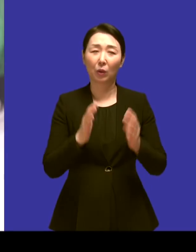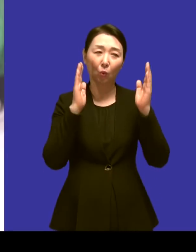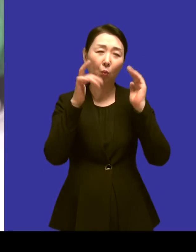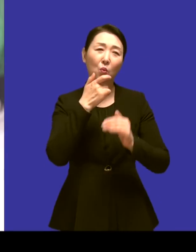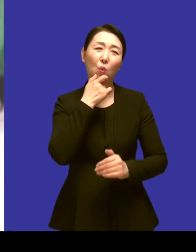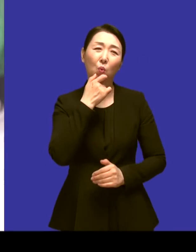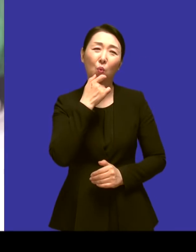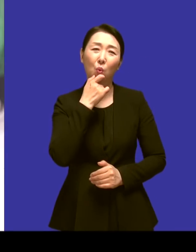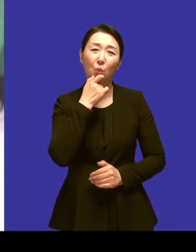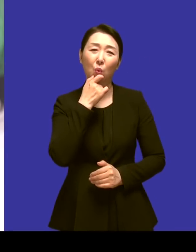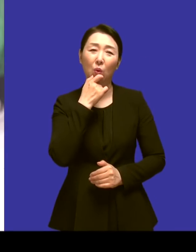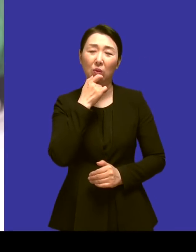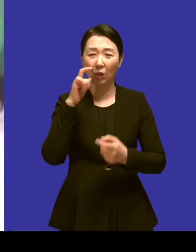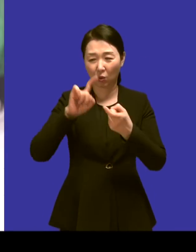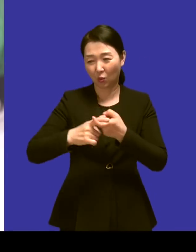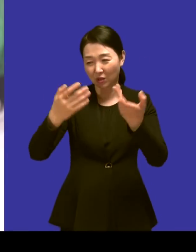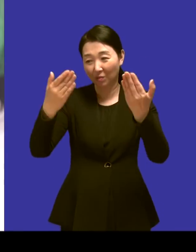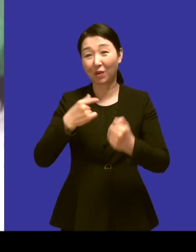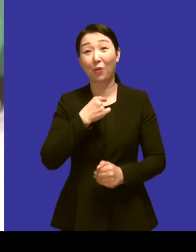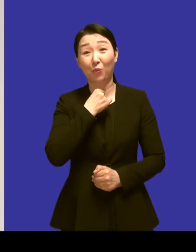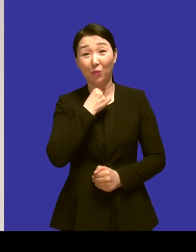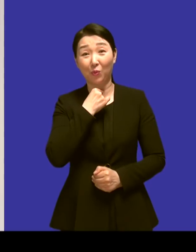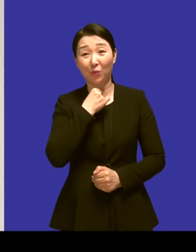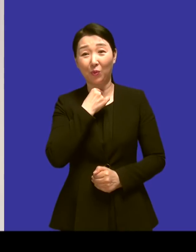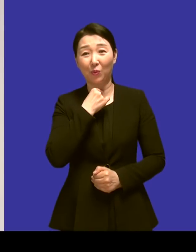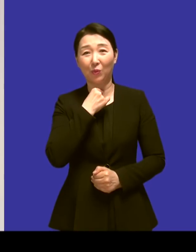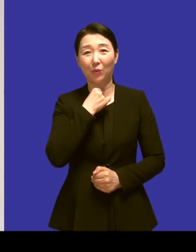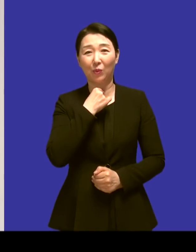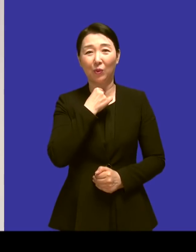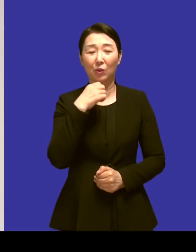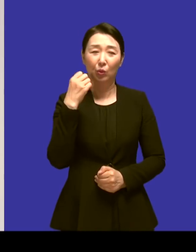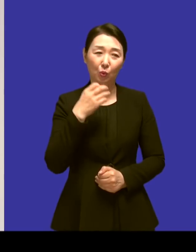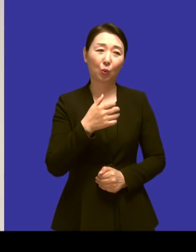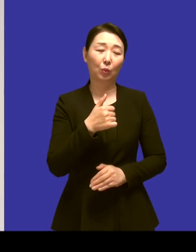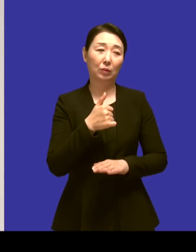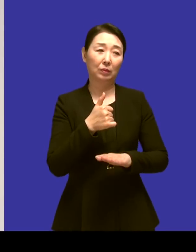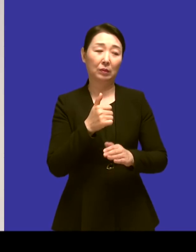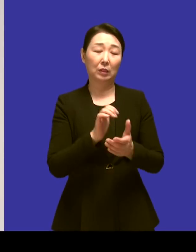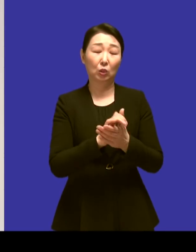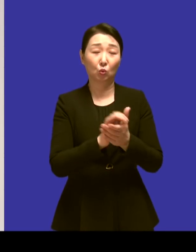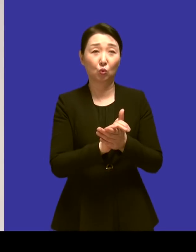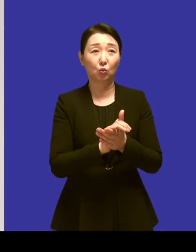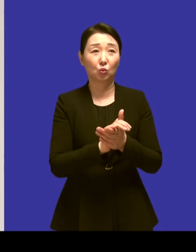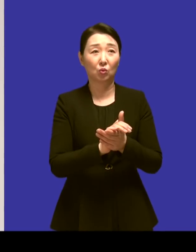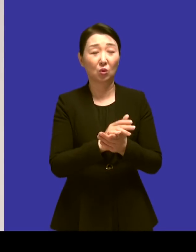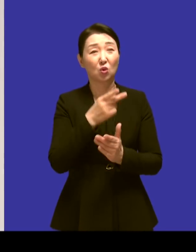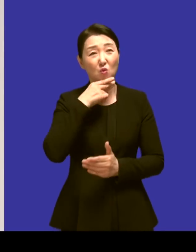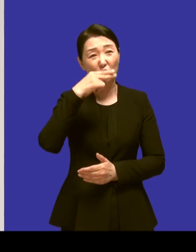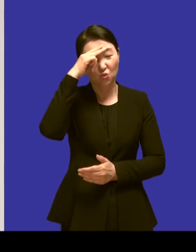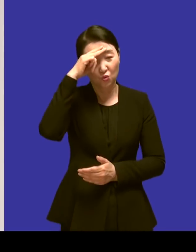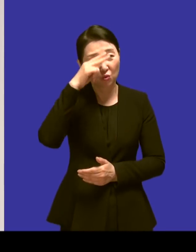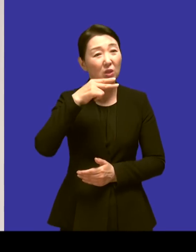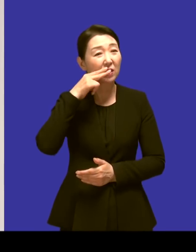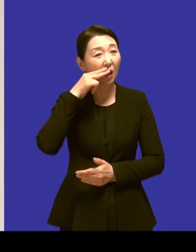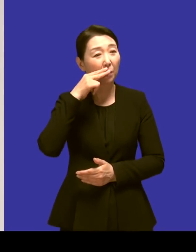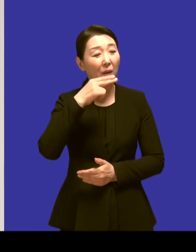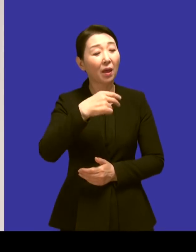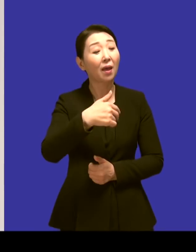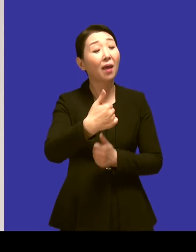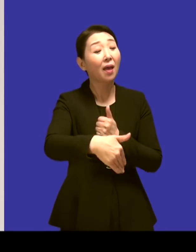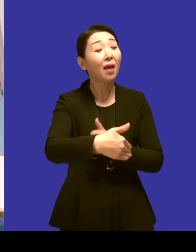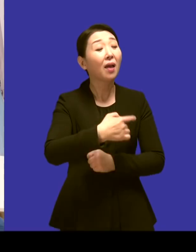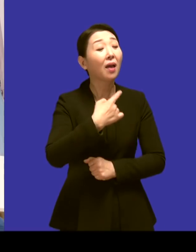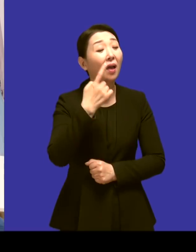않고 그리고 뭐 관심 받고 싶다 보니까 친구들이 뭐 술 담배 같은 거 권하면은 따라가서 하기도 하고 그러면서 점점